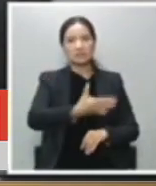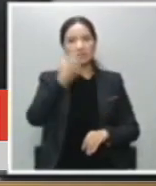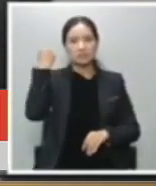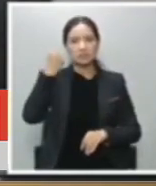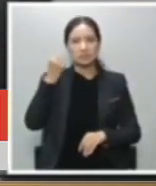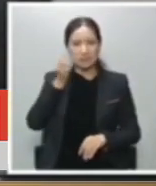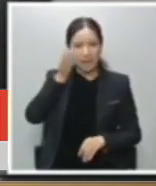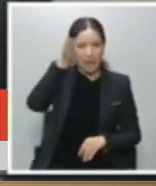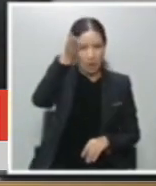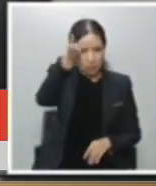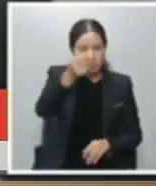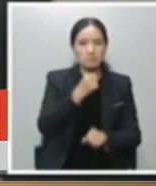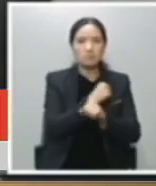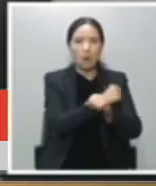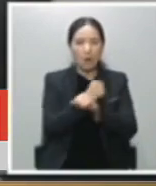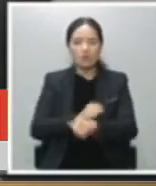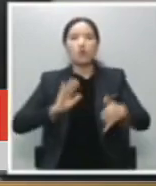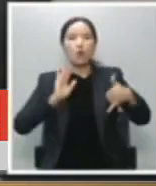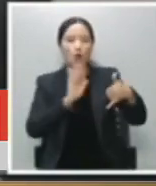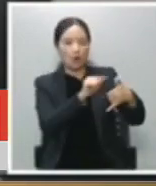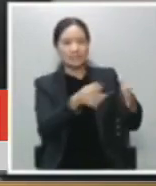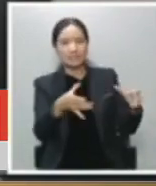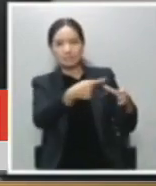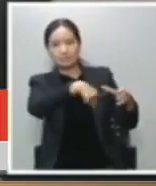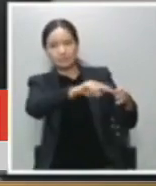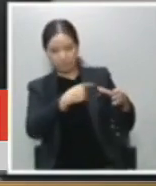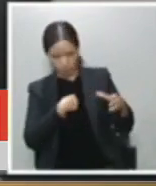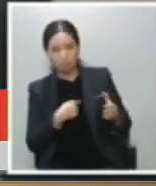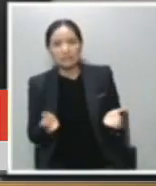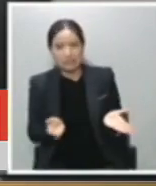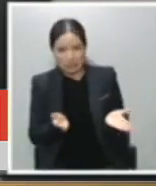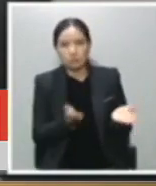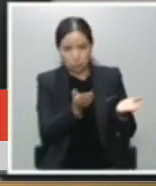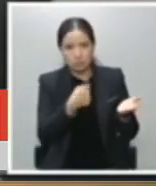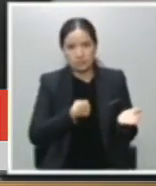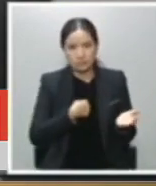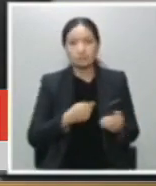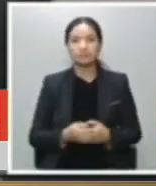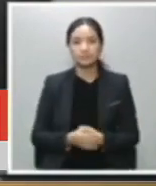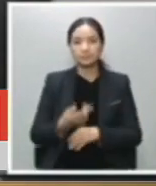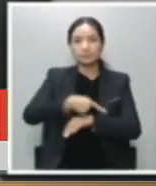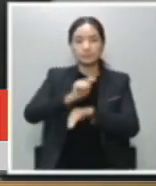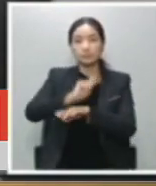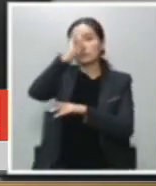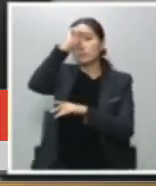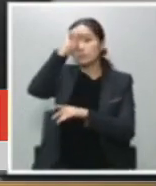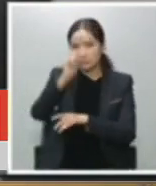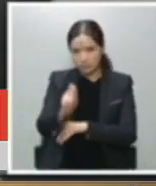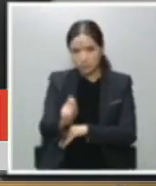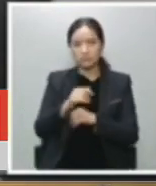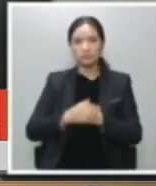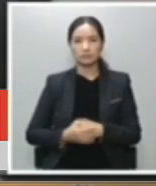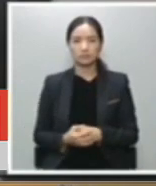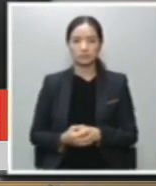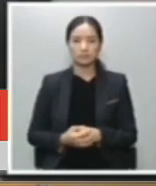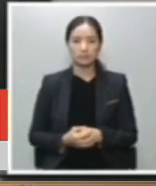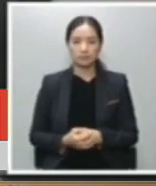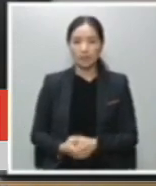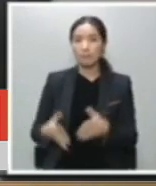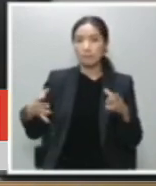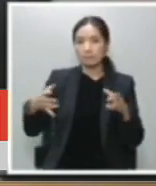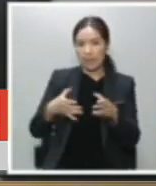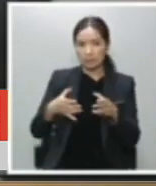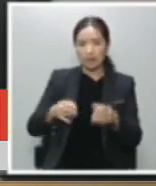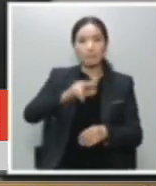ท่านอาจารย์ปิยบุตรแสงกนกกุลและคณะท่านประธานที่เคารพครับในส่วนของพรรคเพื่อไ